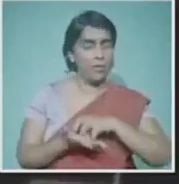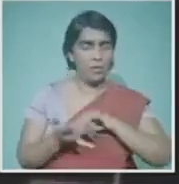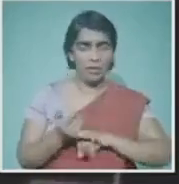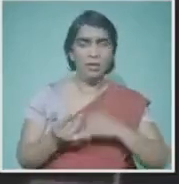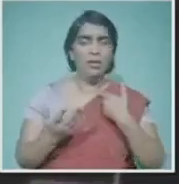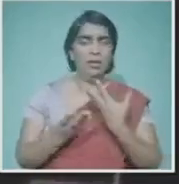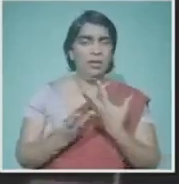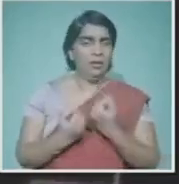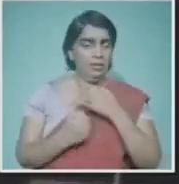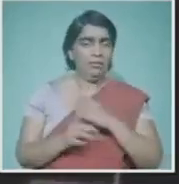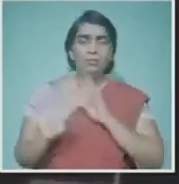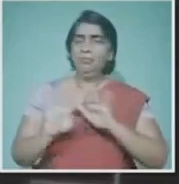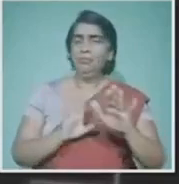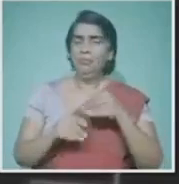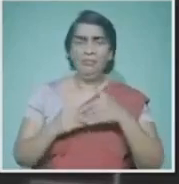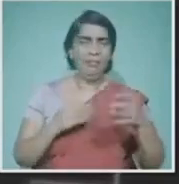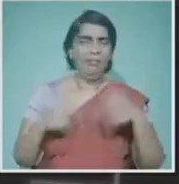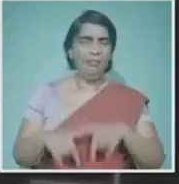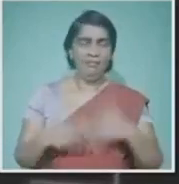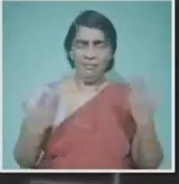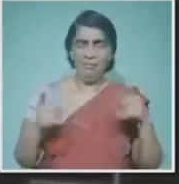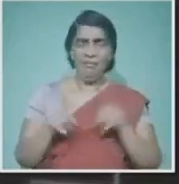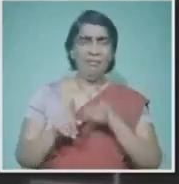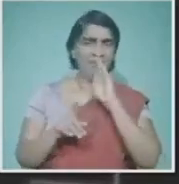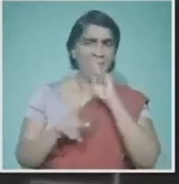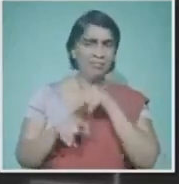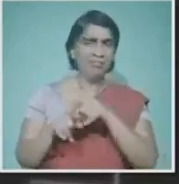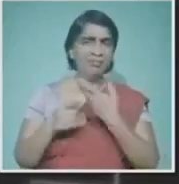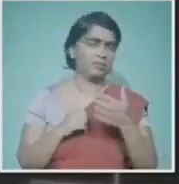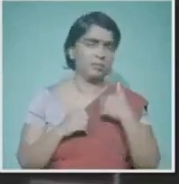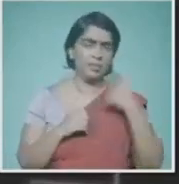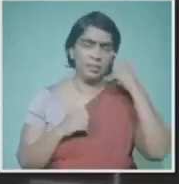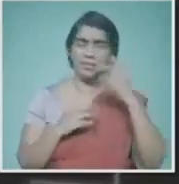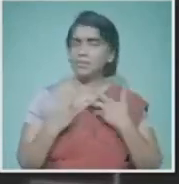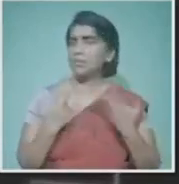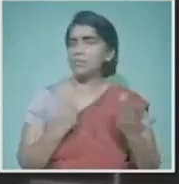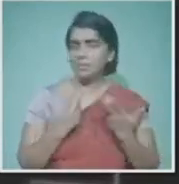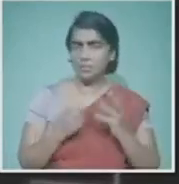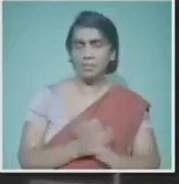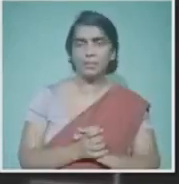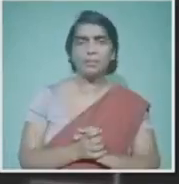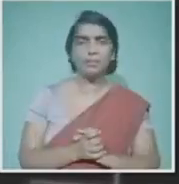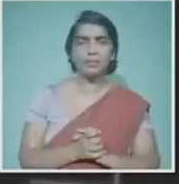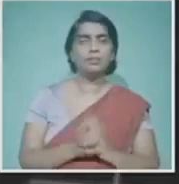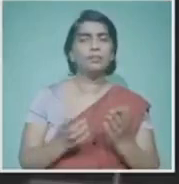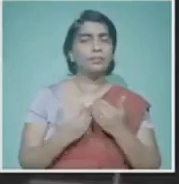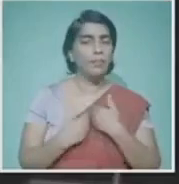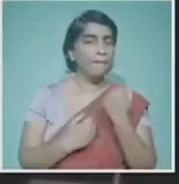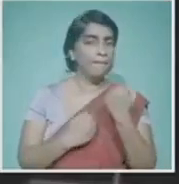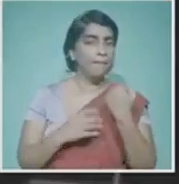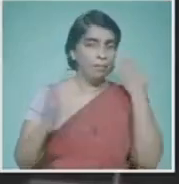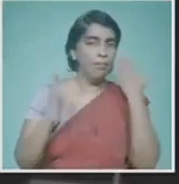இருக்கிறது. அது இந்த அரசாங்கமும் நடத்தக்கூடிய சூழல் இல்லை என்கிற வேறுபடி இருந்தாலும் நாங்கள் அதிகாரம் அதிகாரம் என்று சொல்கிறோம். ஆனால்